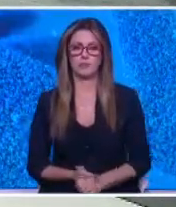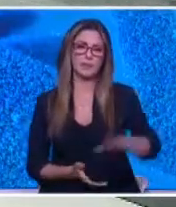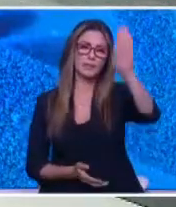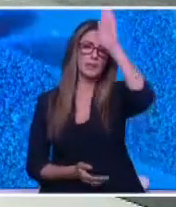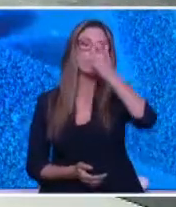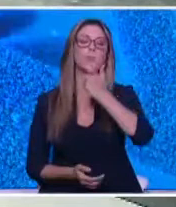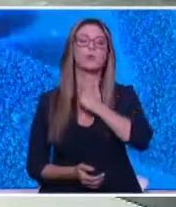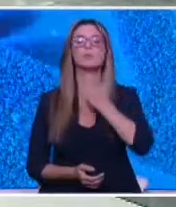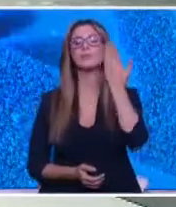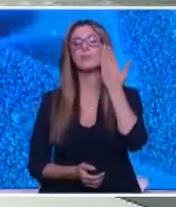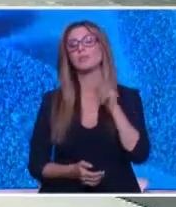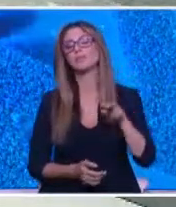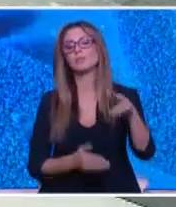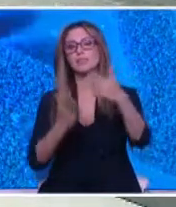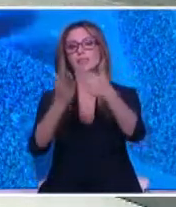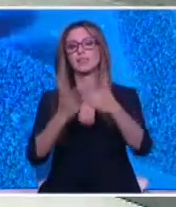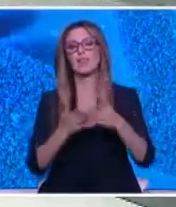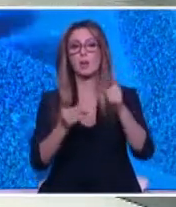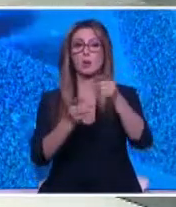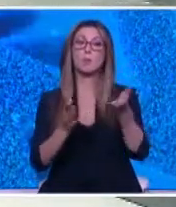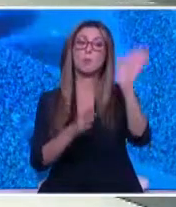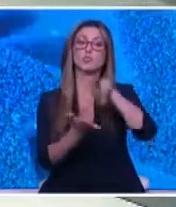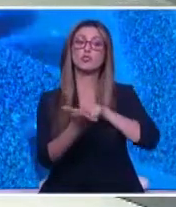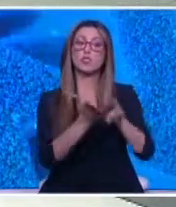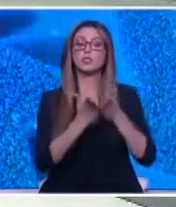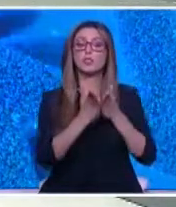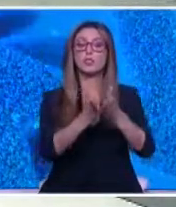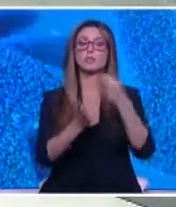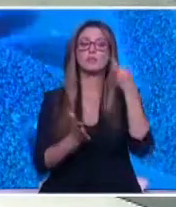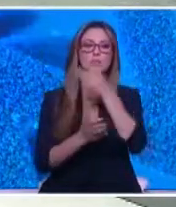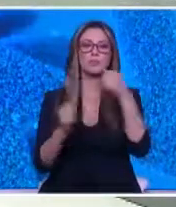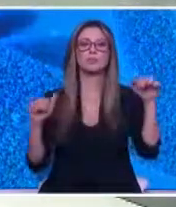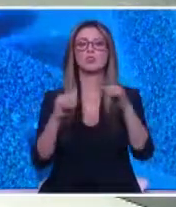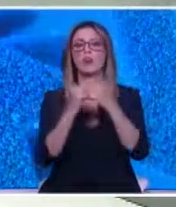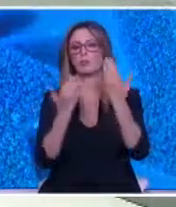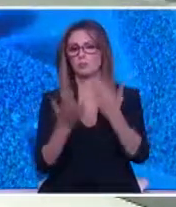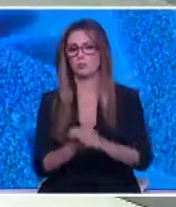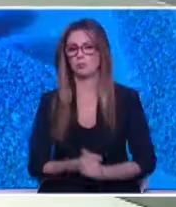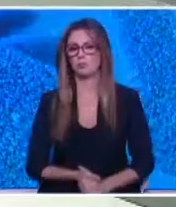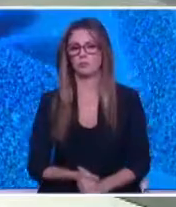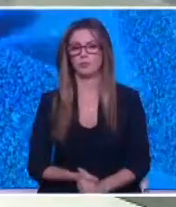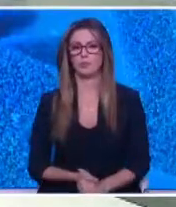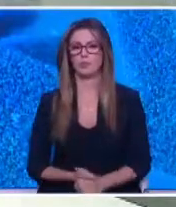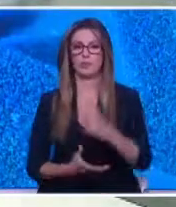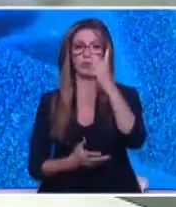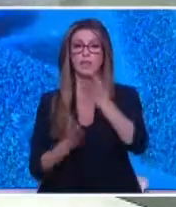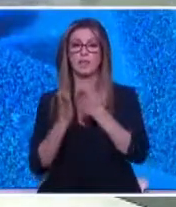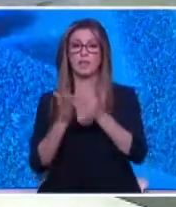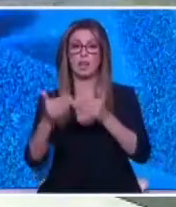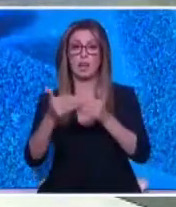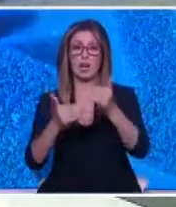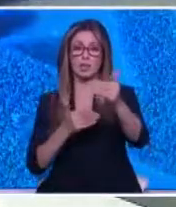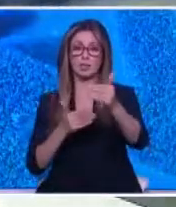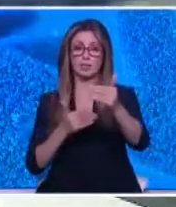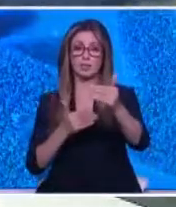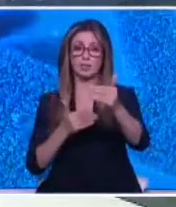İstanbul Boğazı'na seyreden yatın önüne aniden çıkan yolcu teknesi az kalsın faciaya neden oluyordu. İki tekne arasına drift